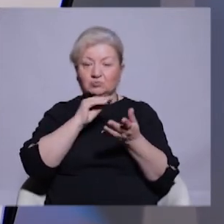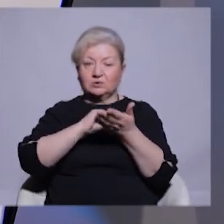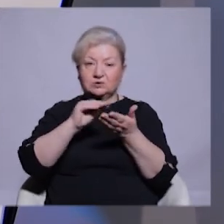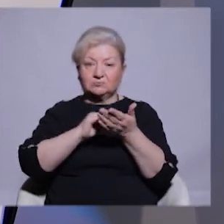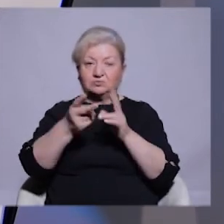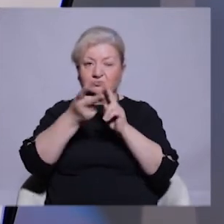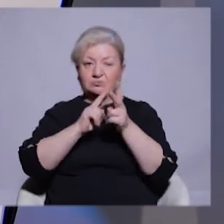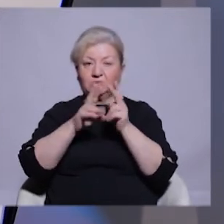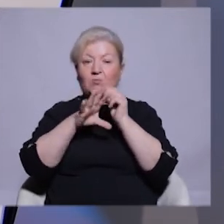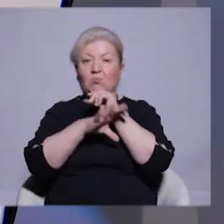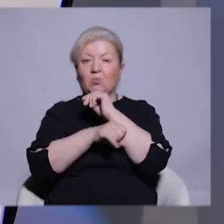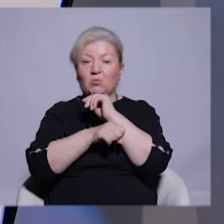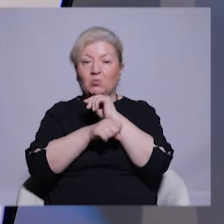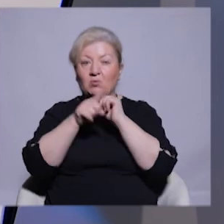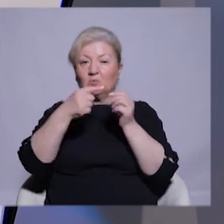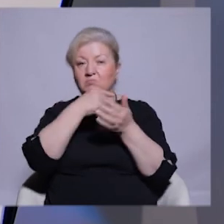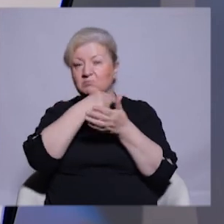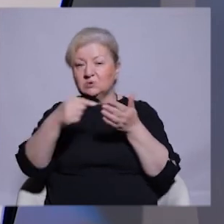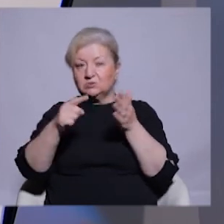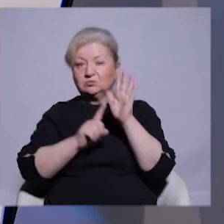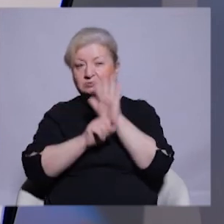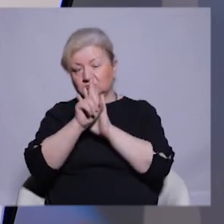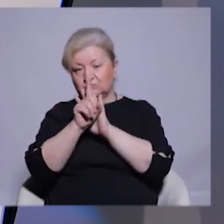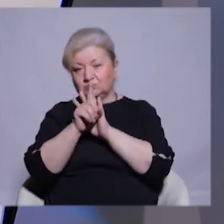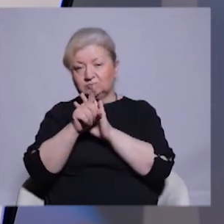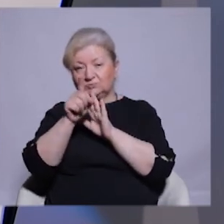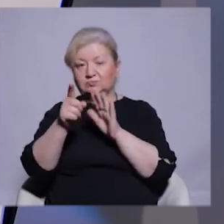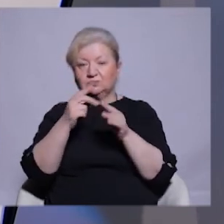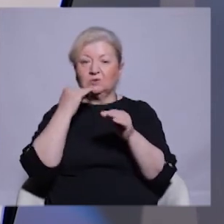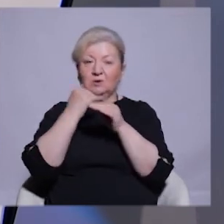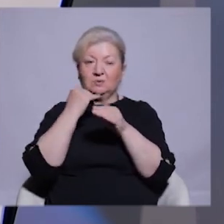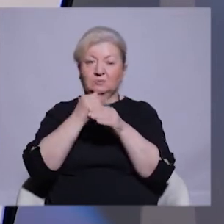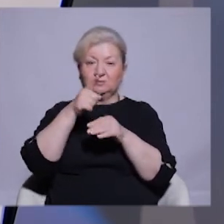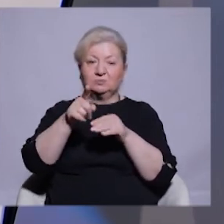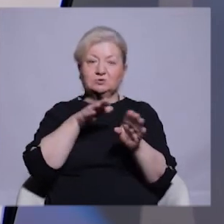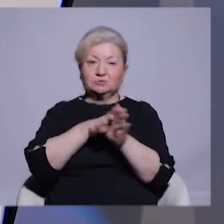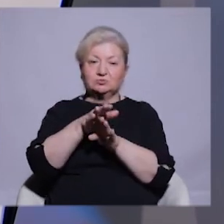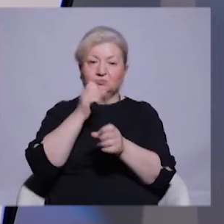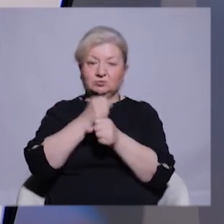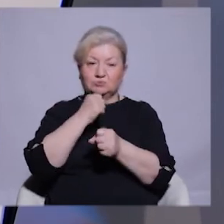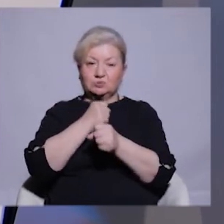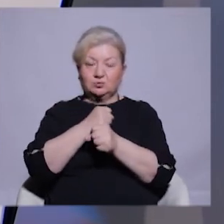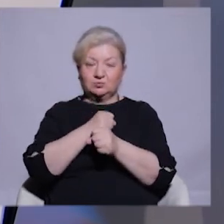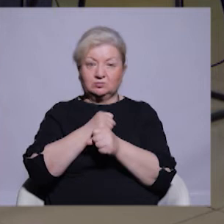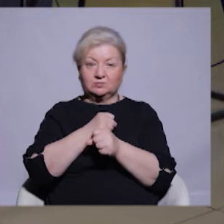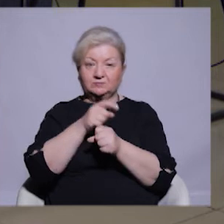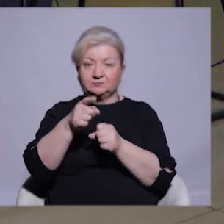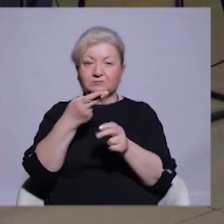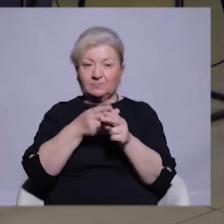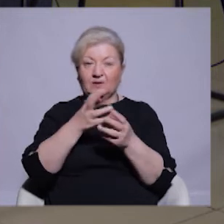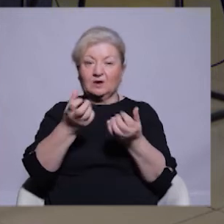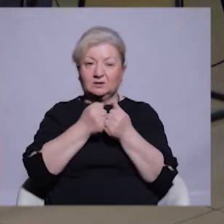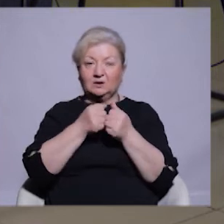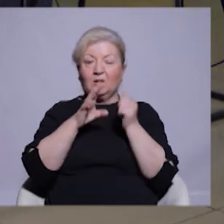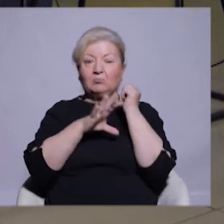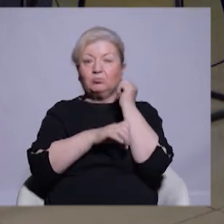ჩავწეროთ ცვლილება, ანუ საბოლოოს მინუს საწყისი და გაუტოლოთ ეს ამ შესრულებულ მუშაობას, ხო? ესე იგი,